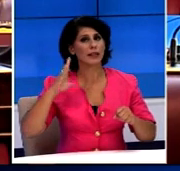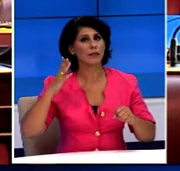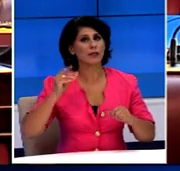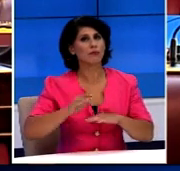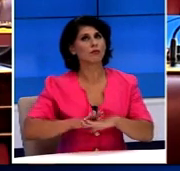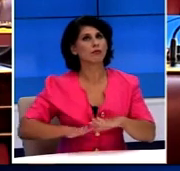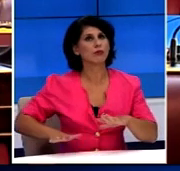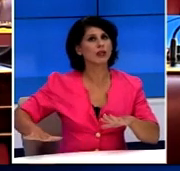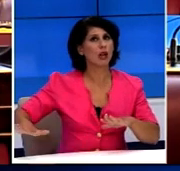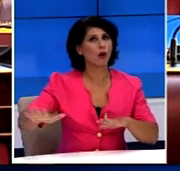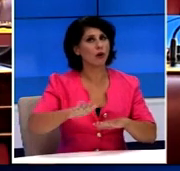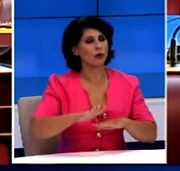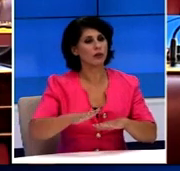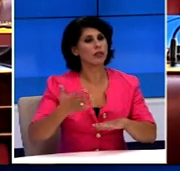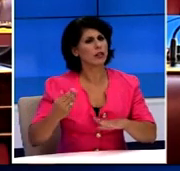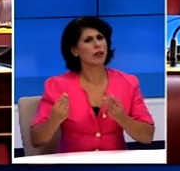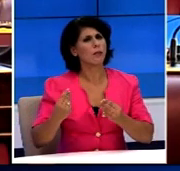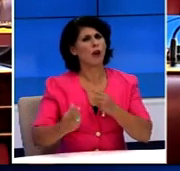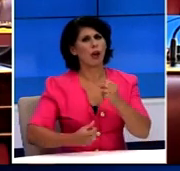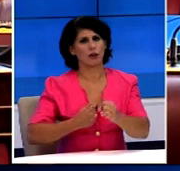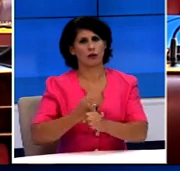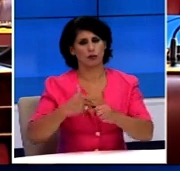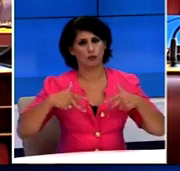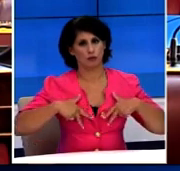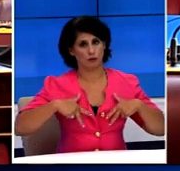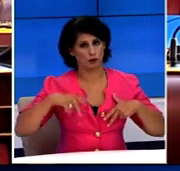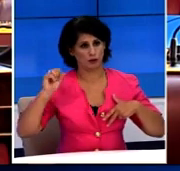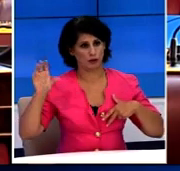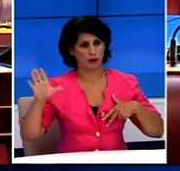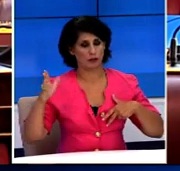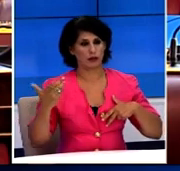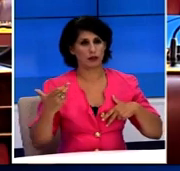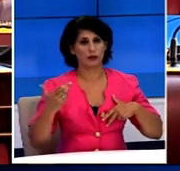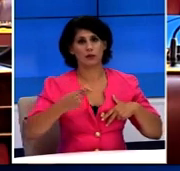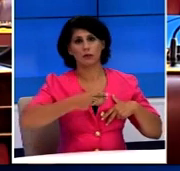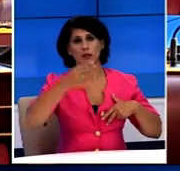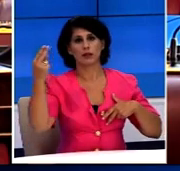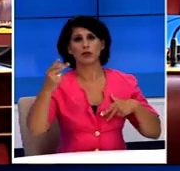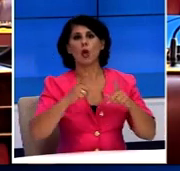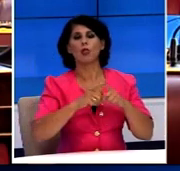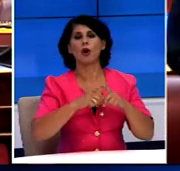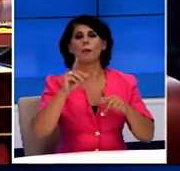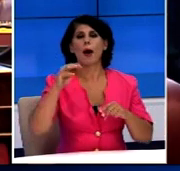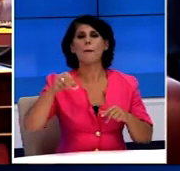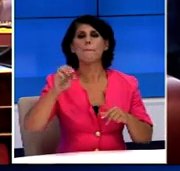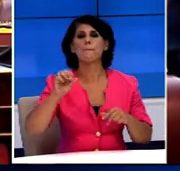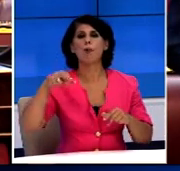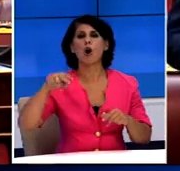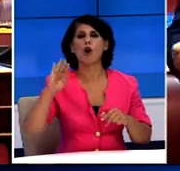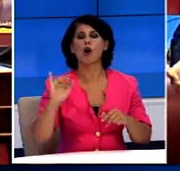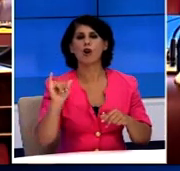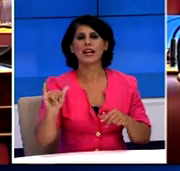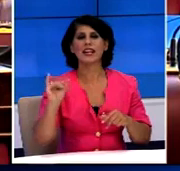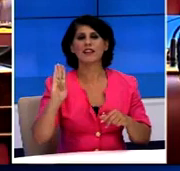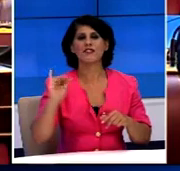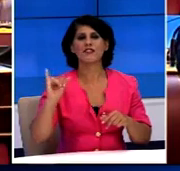επικρατούσε και που επικρατούσε για πολλά χρόνια στο Υπουργείο Εξωτερικών ήταν το περίφημο δόγμα Μολυβιάτη, της